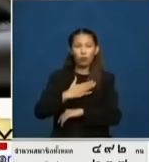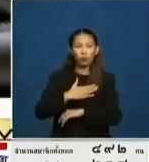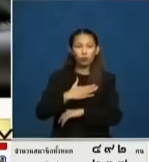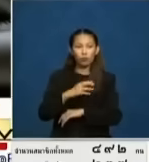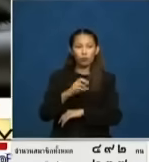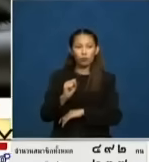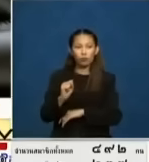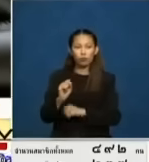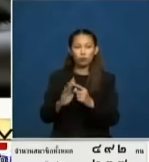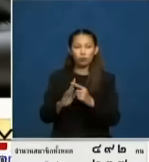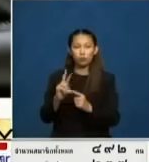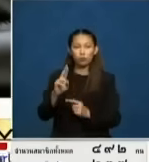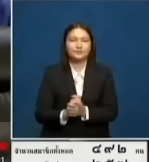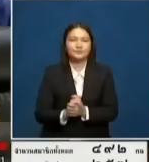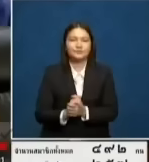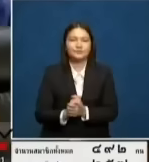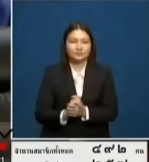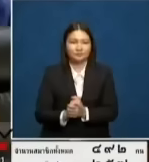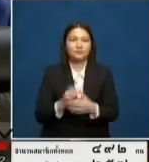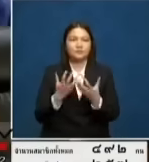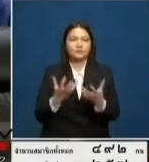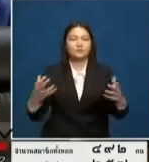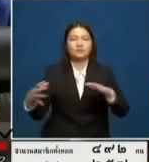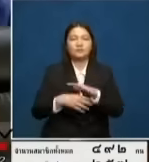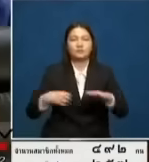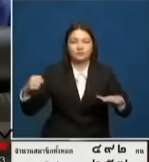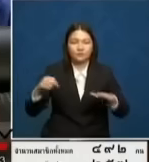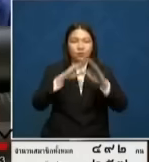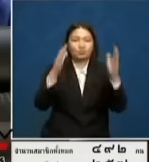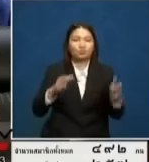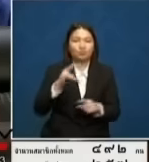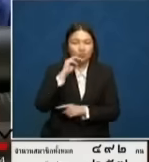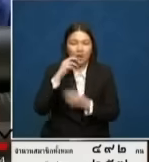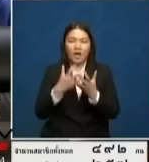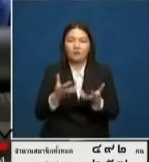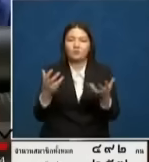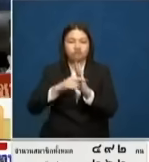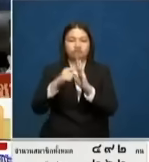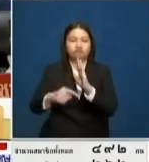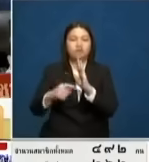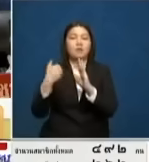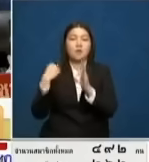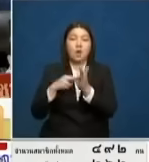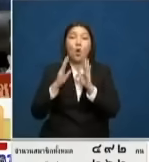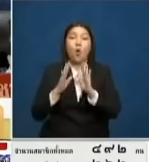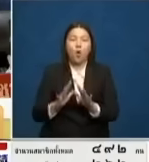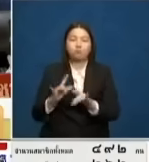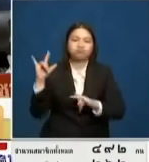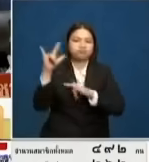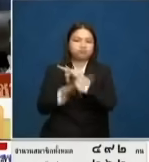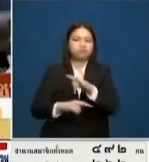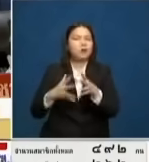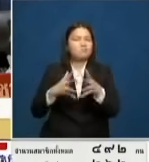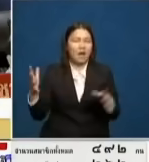แล้วแต่ยังไม่การลงมติปิดประชุมไปซะก่อนสัปดาห์หน้ามาใหม่ก็ต้องพิจารณาเรืื่องนี้กันอีกวันนี้คุณชูศักดิ์สิรินทร